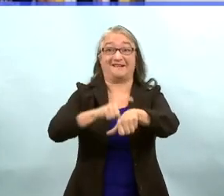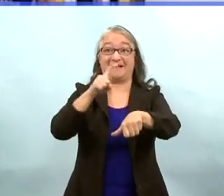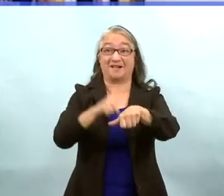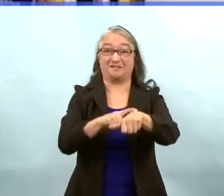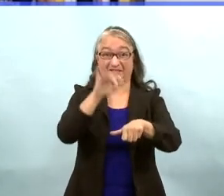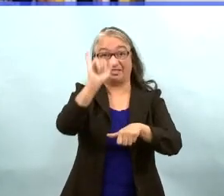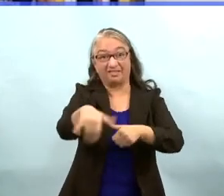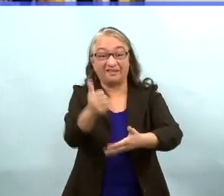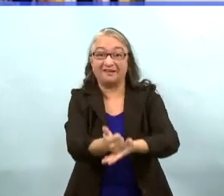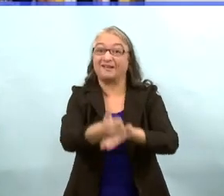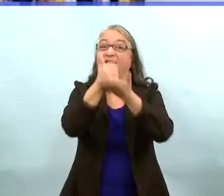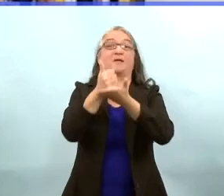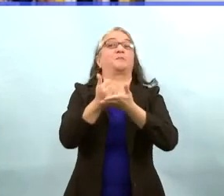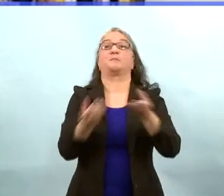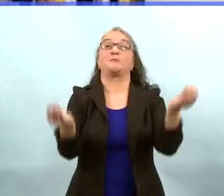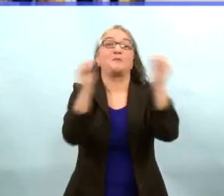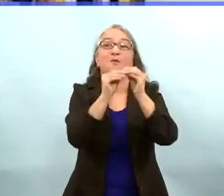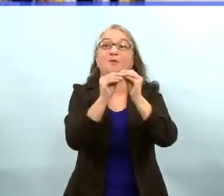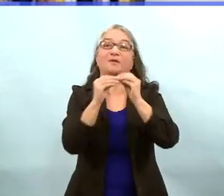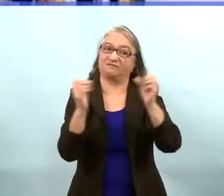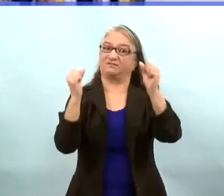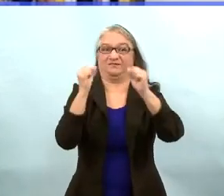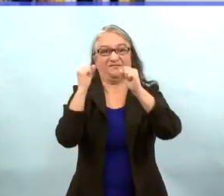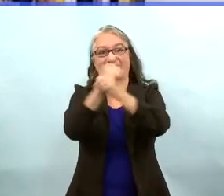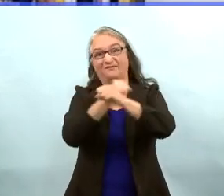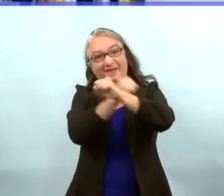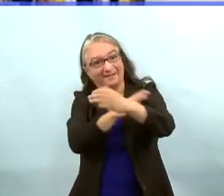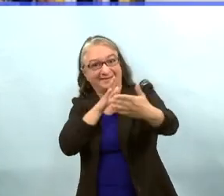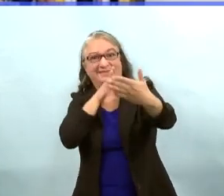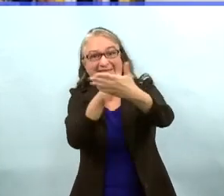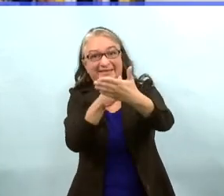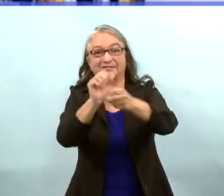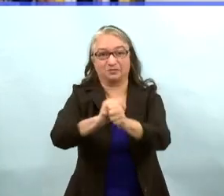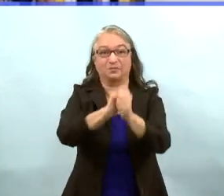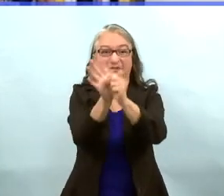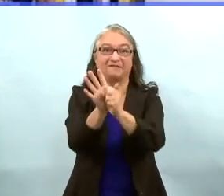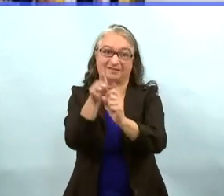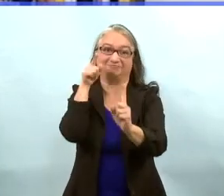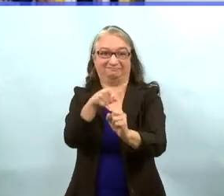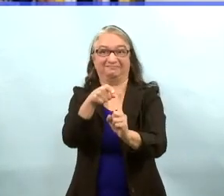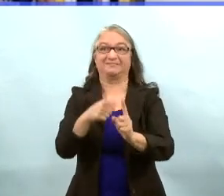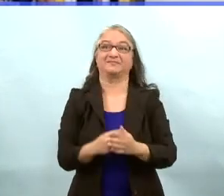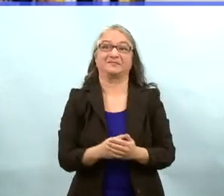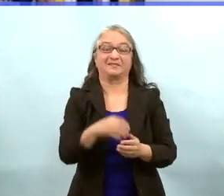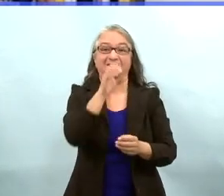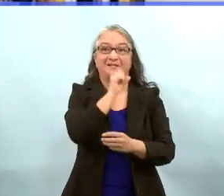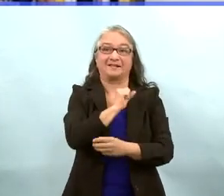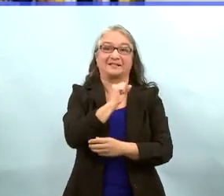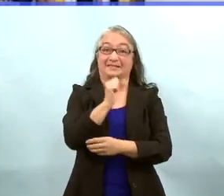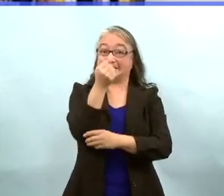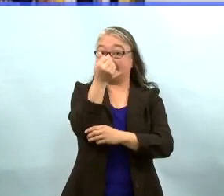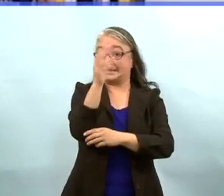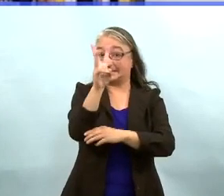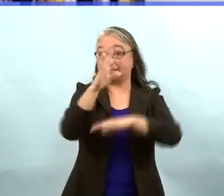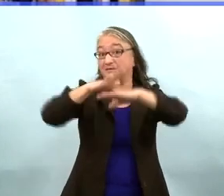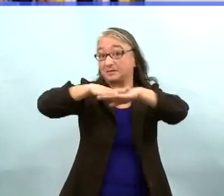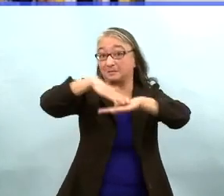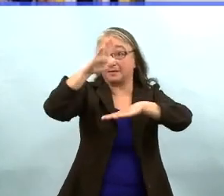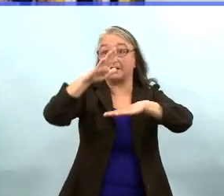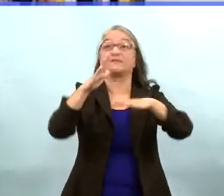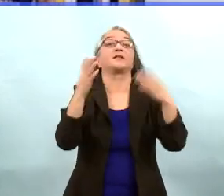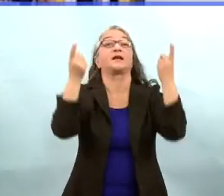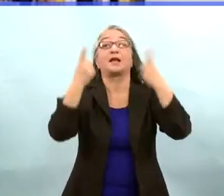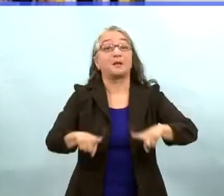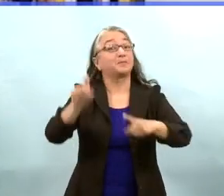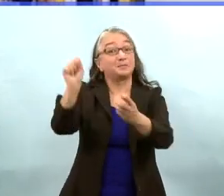ce virus. Le vaccin a d'abord été autorisé pour l'utilisation chez les gens de 16 ans et plus en décembre 2020 et en